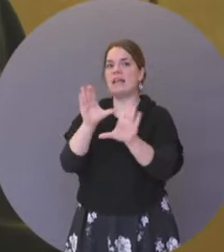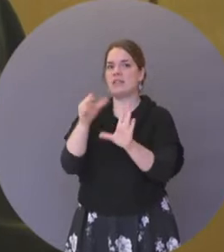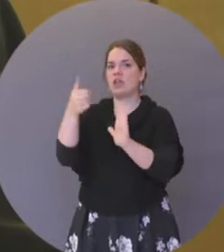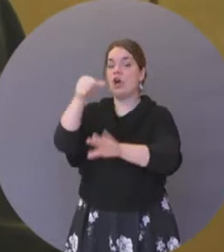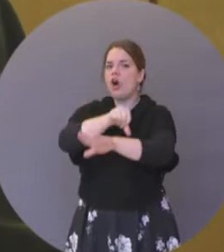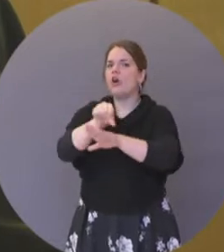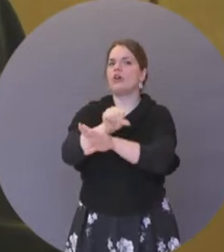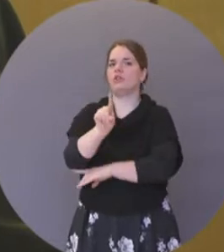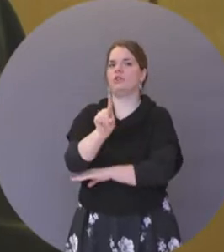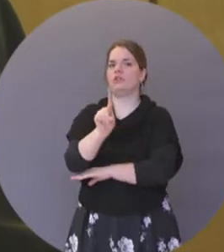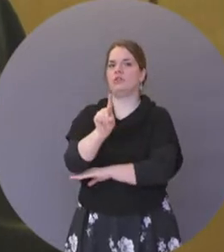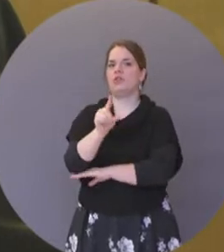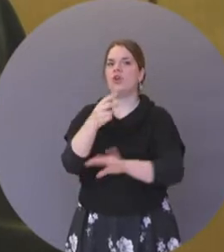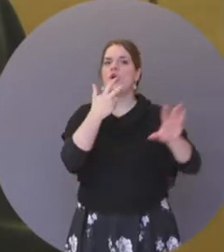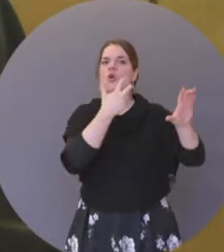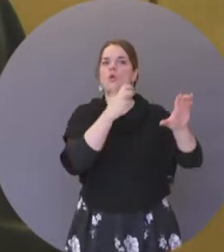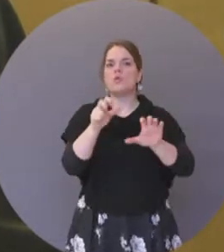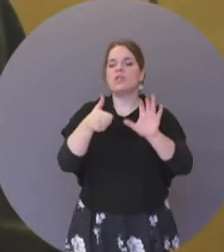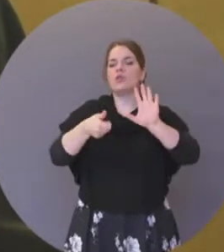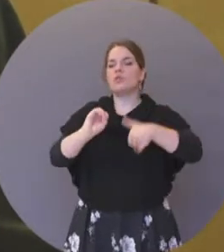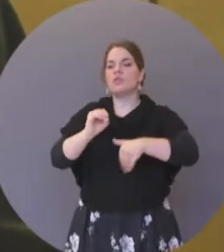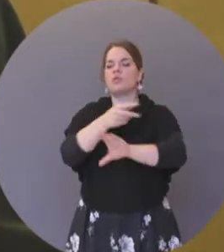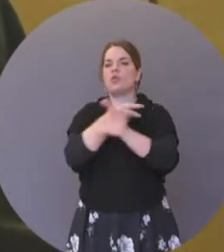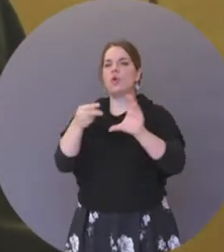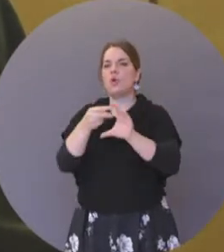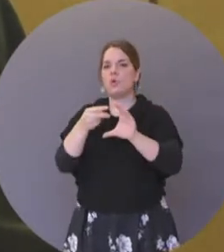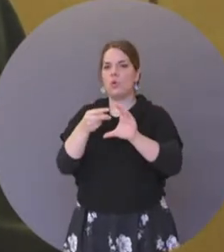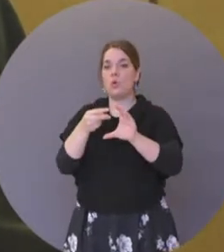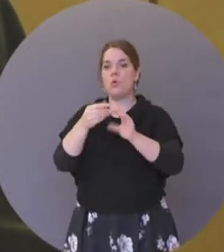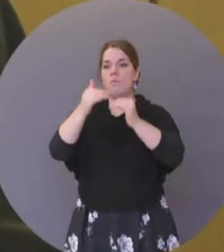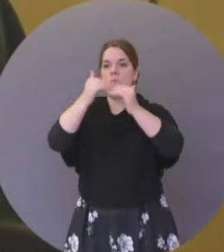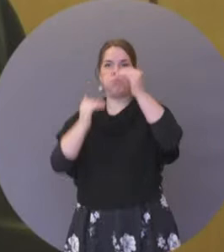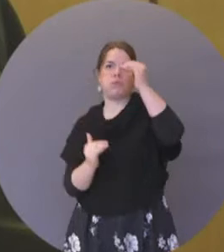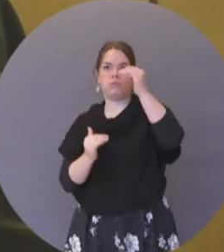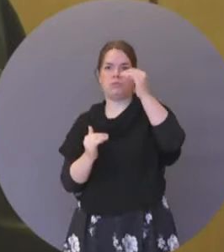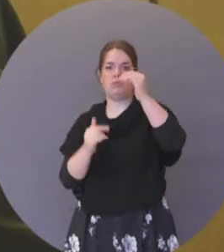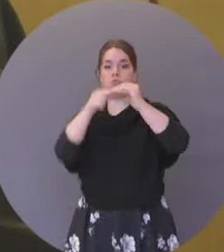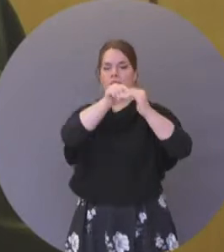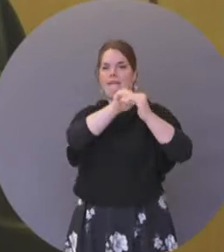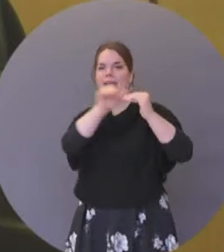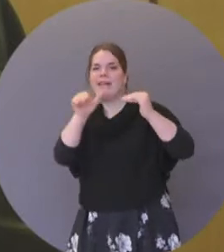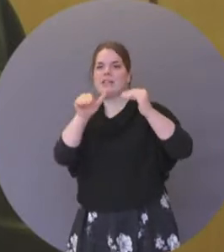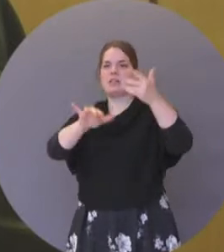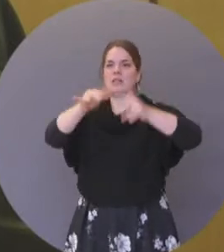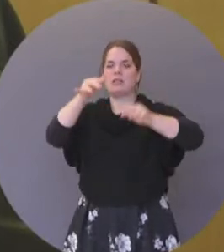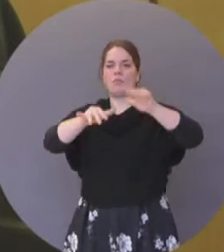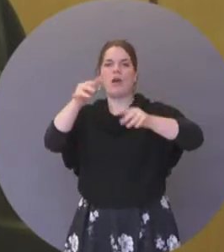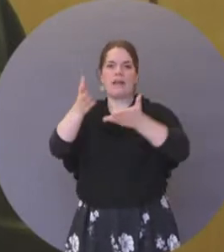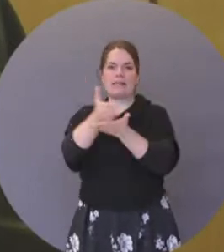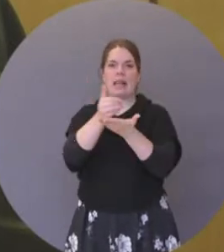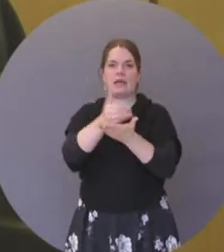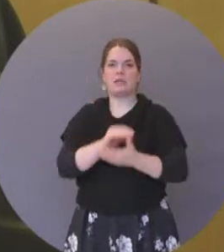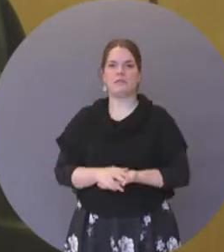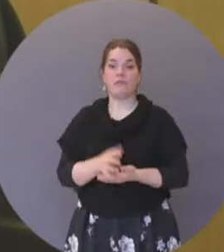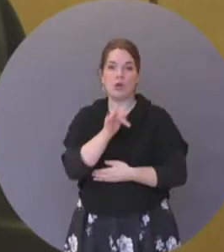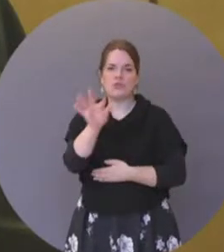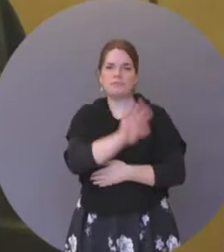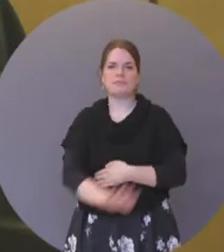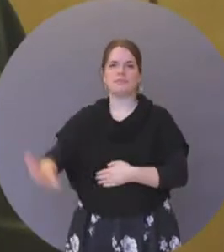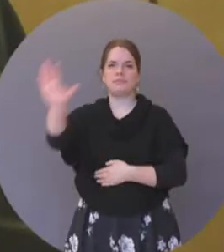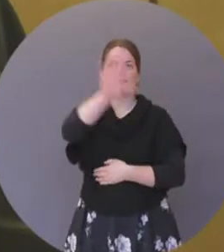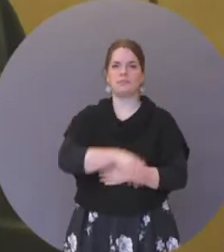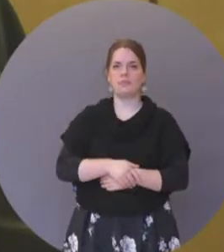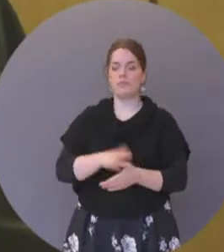860 euros de moins que le salaire moyen en France les primes d'urgence liées au covid et les revalorisations